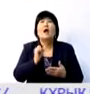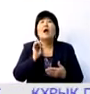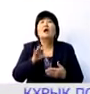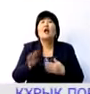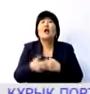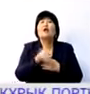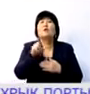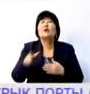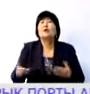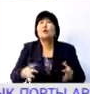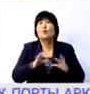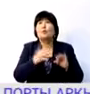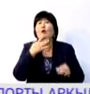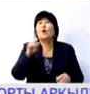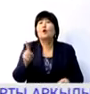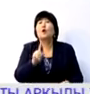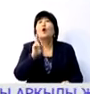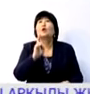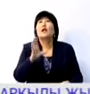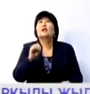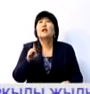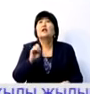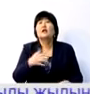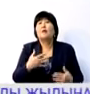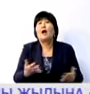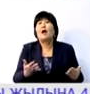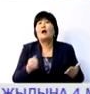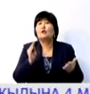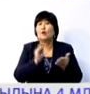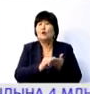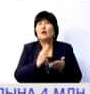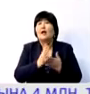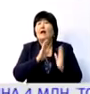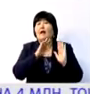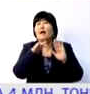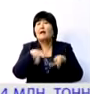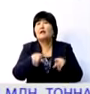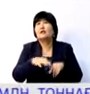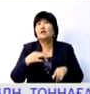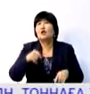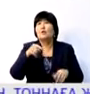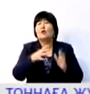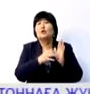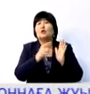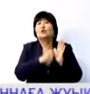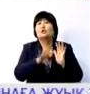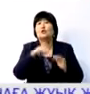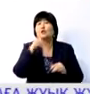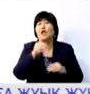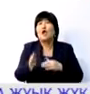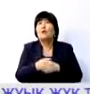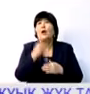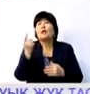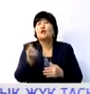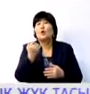балықшыларының өмірінен сыр шертетін бұл музейде Құдайберген Саржановтың айқын қолтаңбасы бар. Себебі теңіздің төл перзенті 1974 жылдан бастап балық